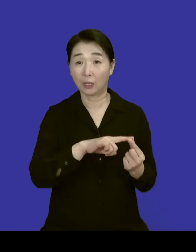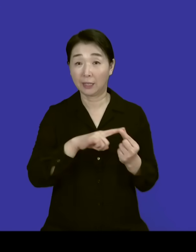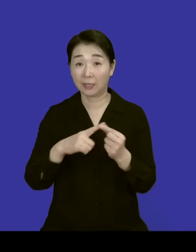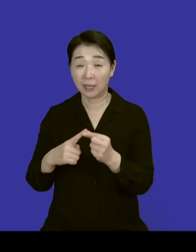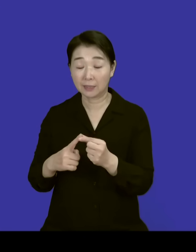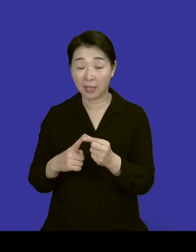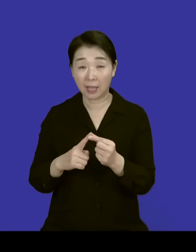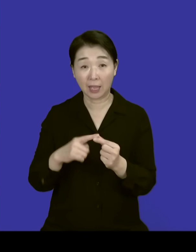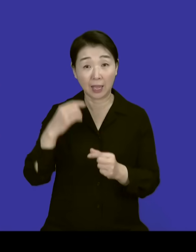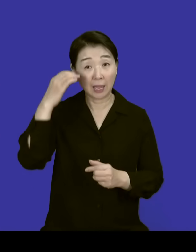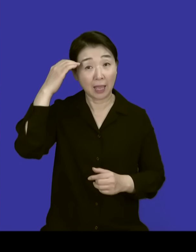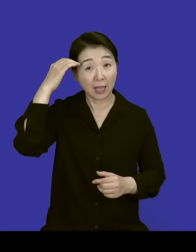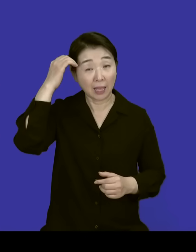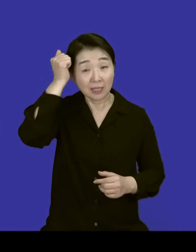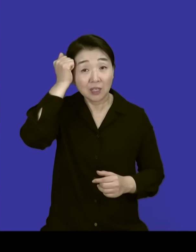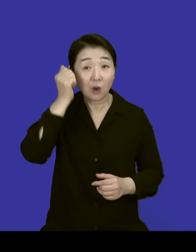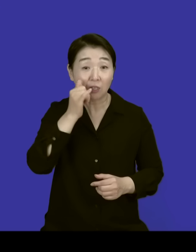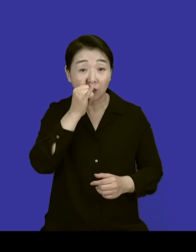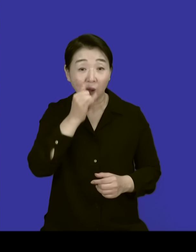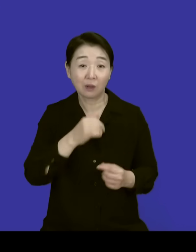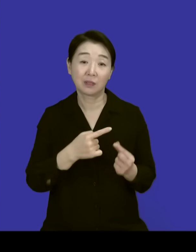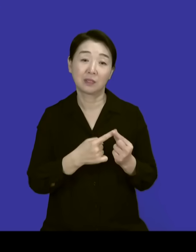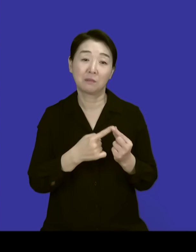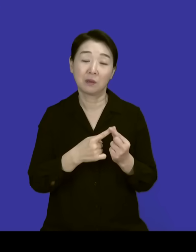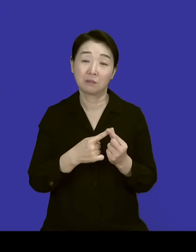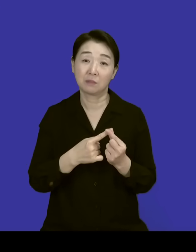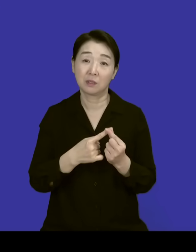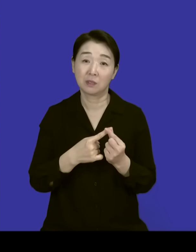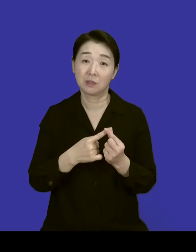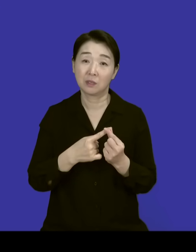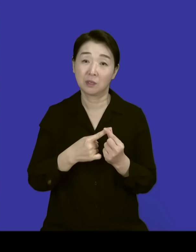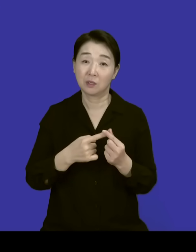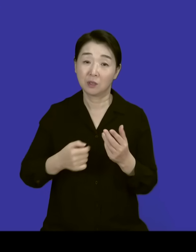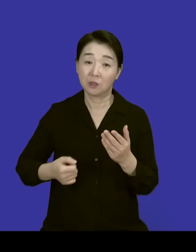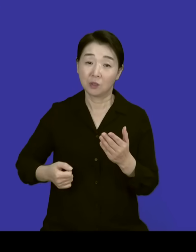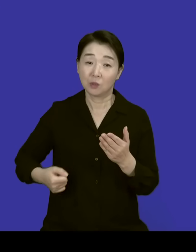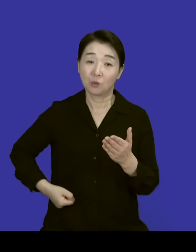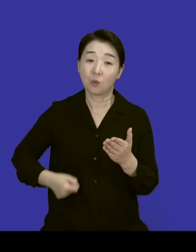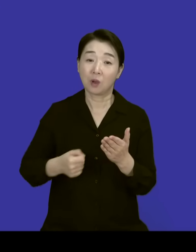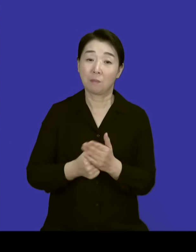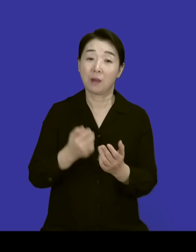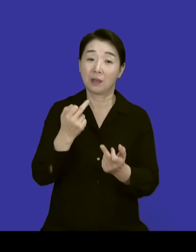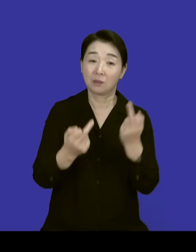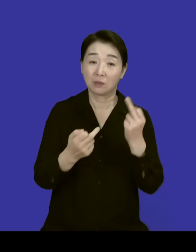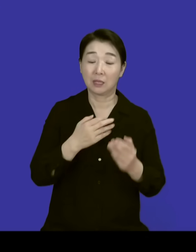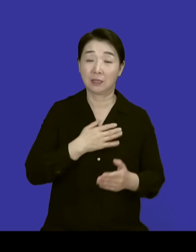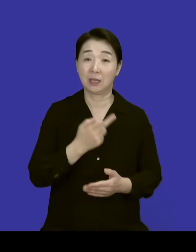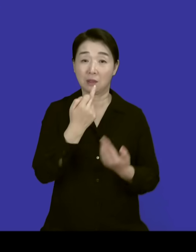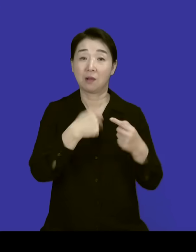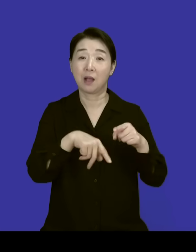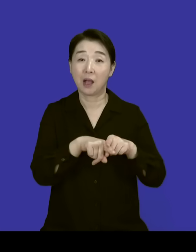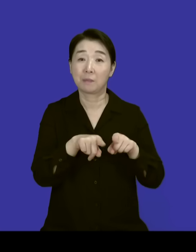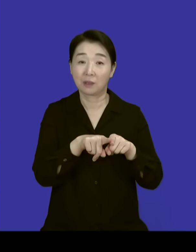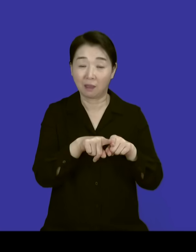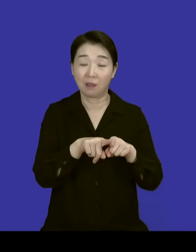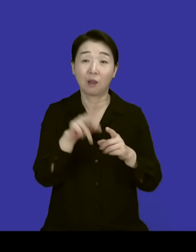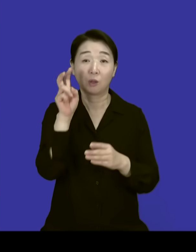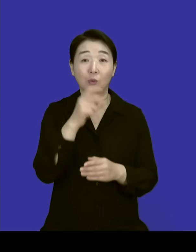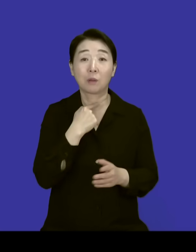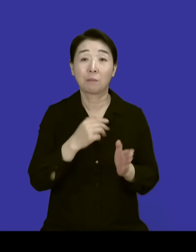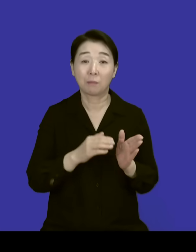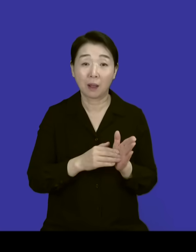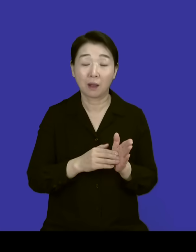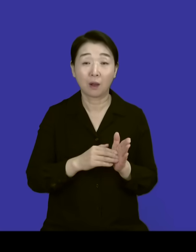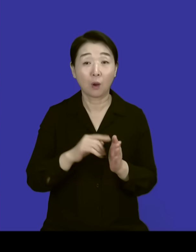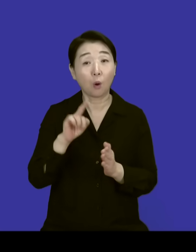같은 내용 기억나세요? 어떤 곡이었는지? 1번이 용감한 형제였어요. 노래 제목이요? 어느 형제. 저희 형이랑 같이 듀오로 한 거라서요. 노래 제목이 그래서, 어느